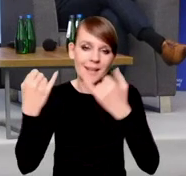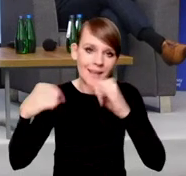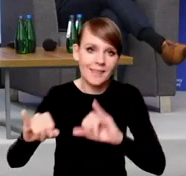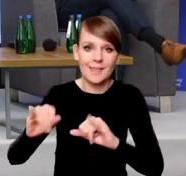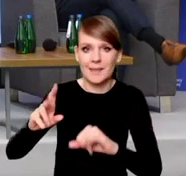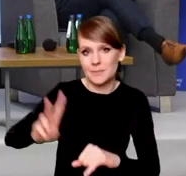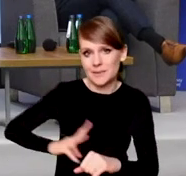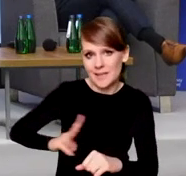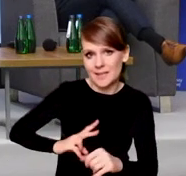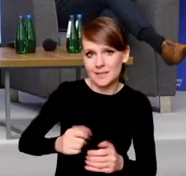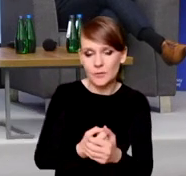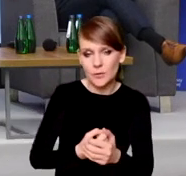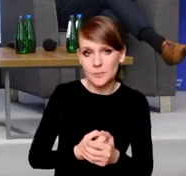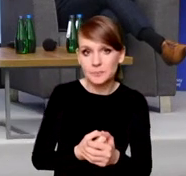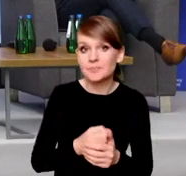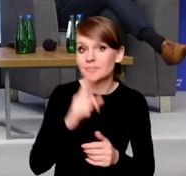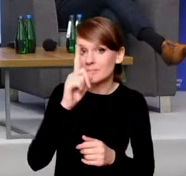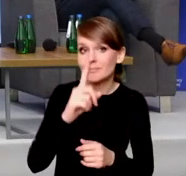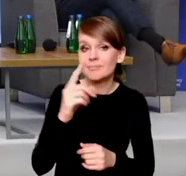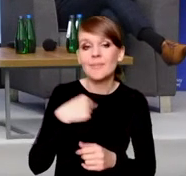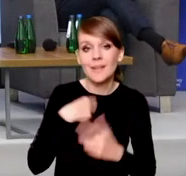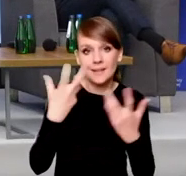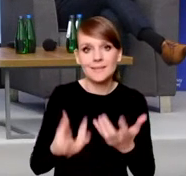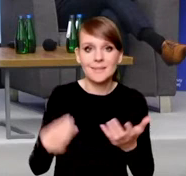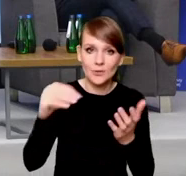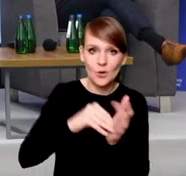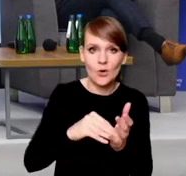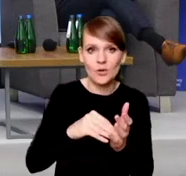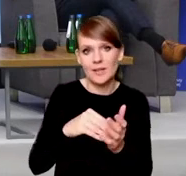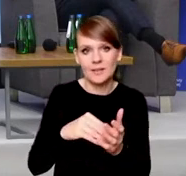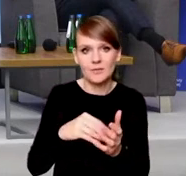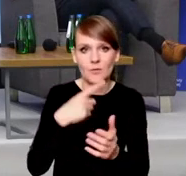Natomiast ja bym chciała dodać, bo ja bardzo tak idealistycznie powiedziałam o tych